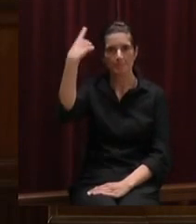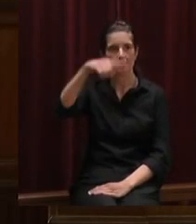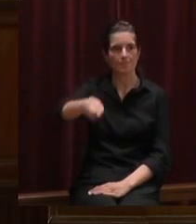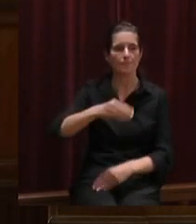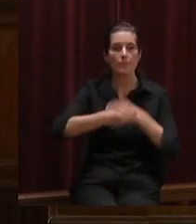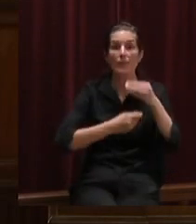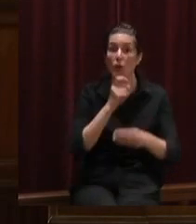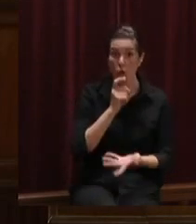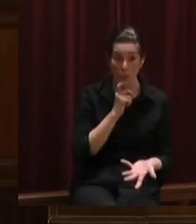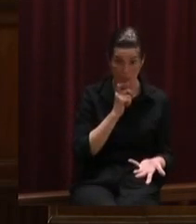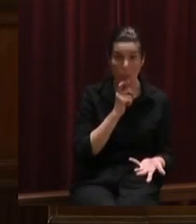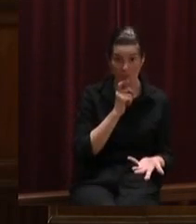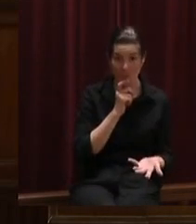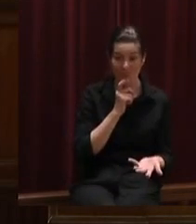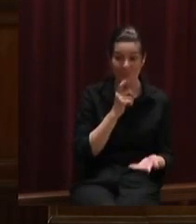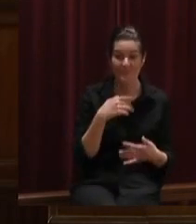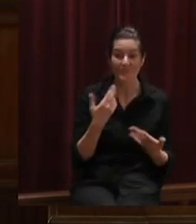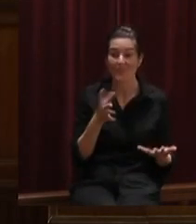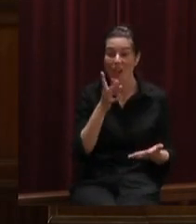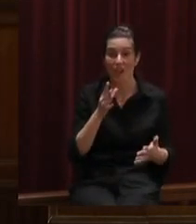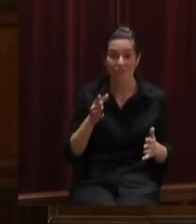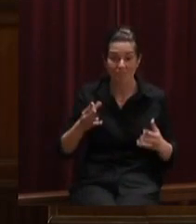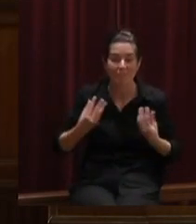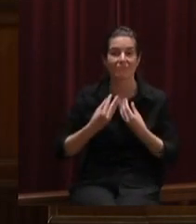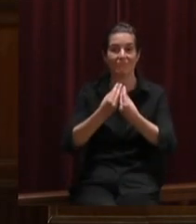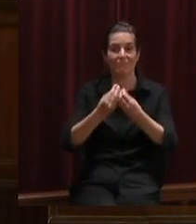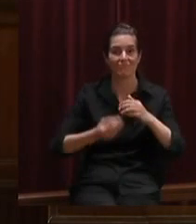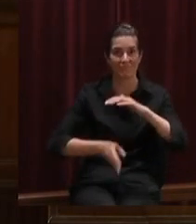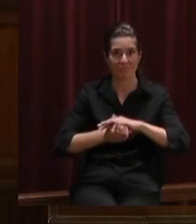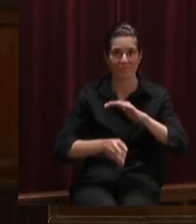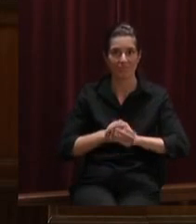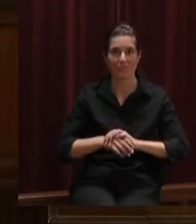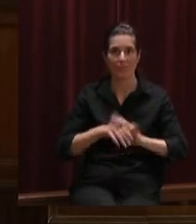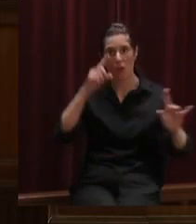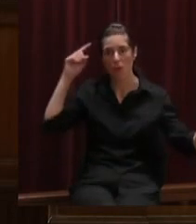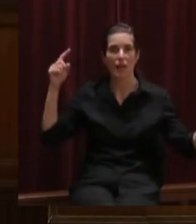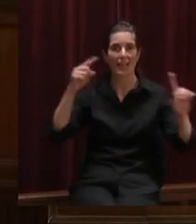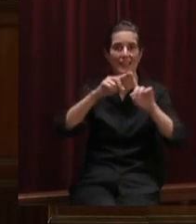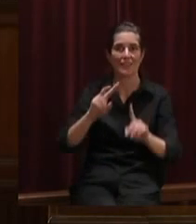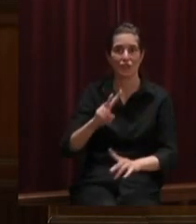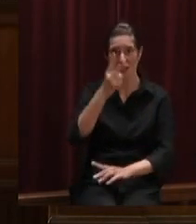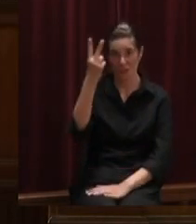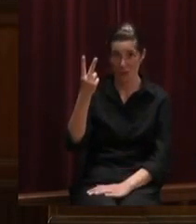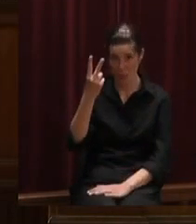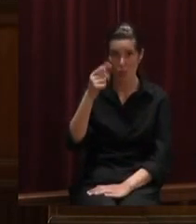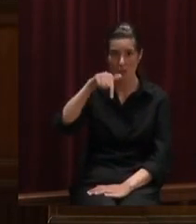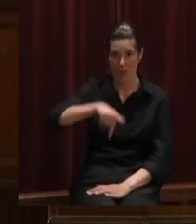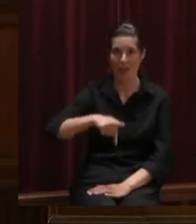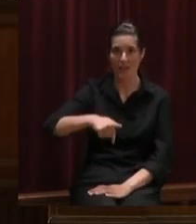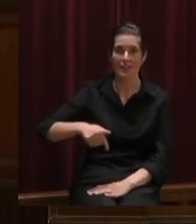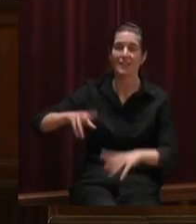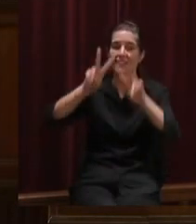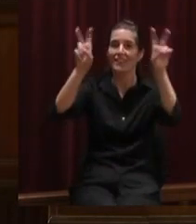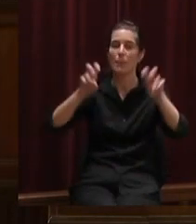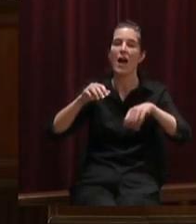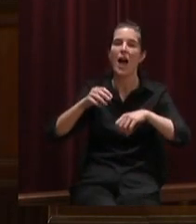tasca. Això ens du directament al segon gran repte d'aquestes illes, els pals de la modernització d'una administració que ha